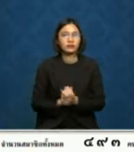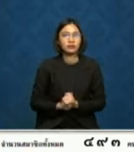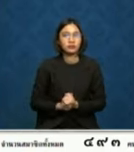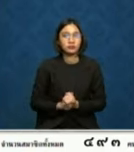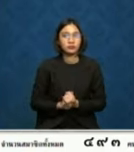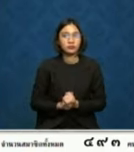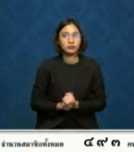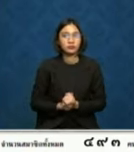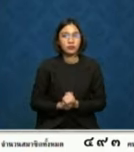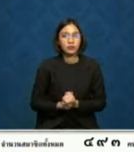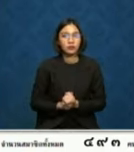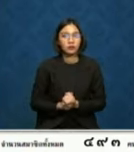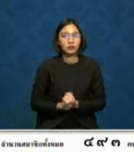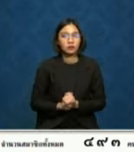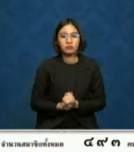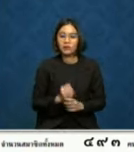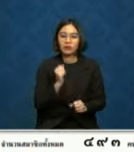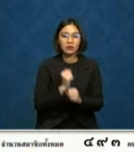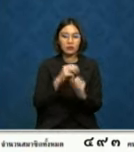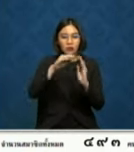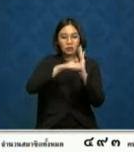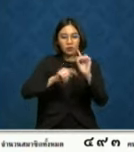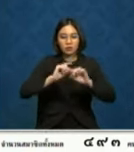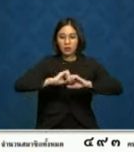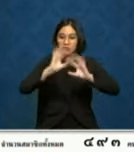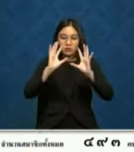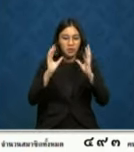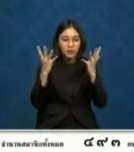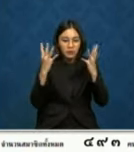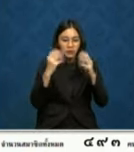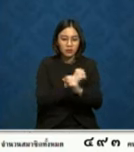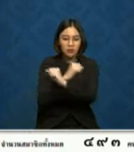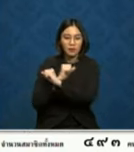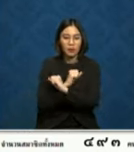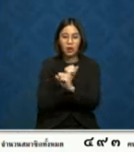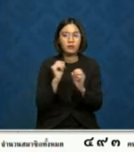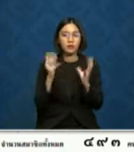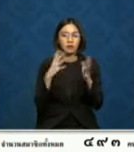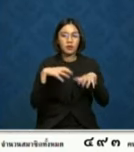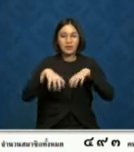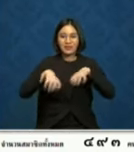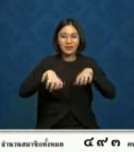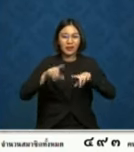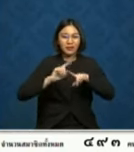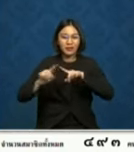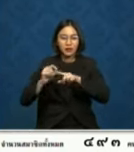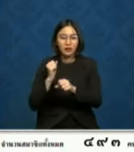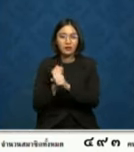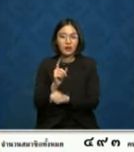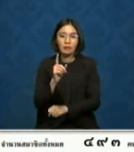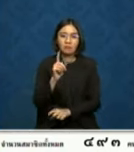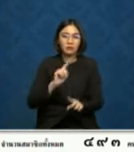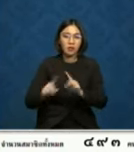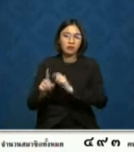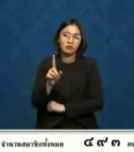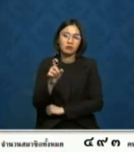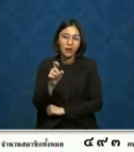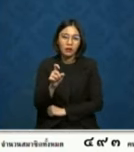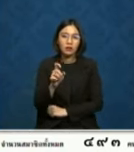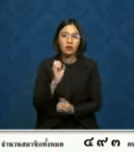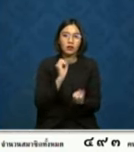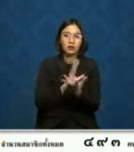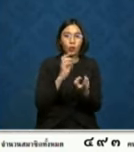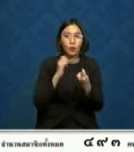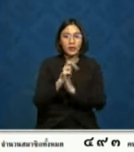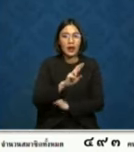ล้านไม่มีอะไรเป็นรูปธรรมนะครับไม่สามารถป้องกันไม่สามารถจัดการอะไรในการทำลายทรัพยากรระบบนี้เ